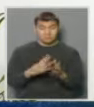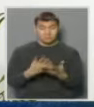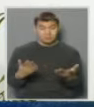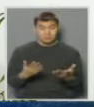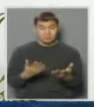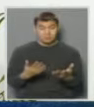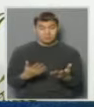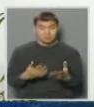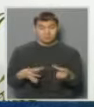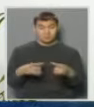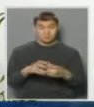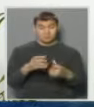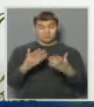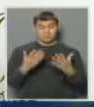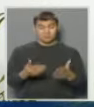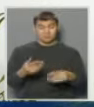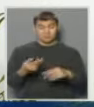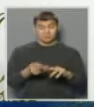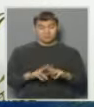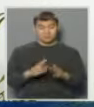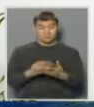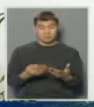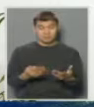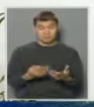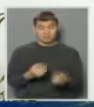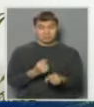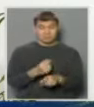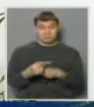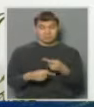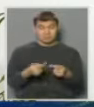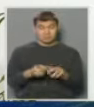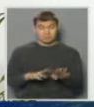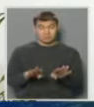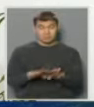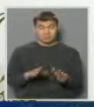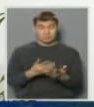градустық салқындатқышта сақталу керек. Сондықтан осыған байланысты